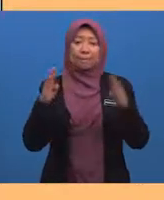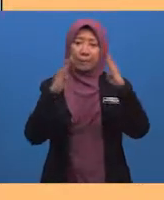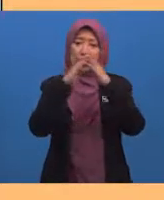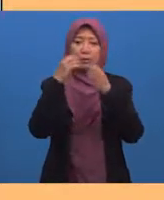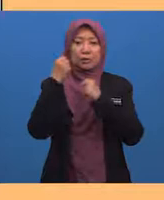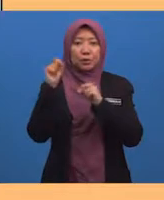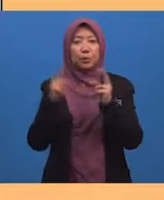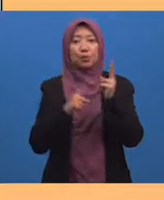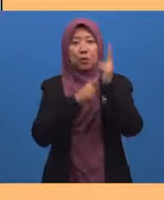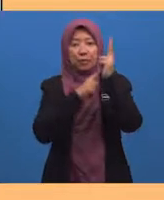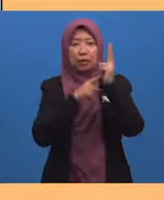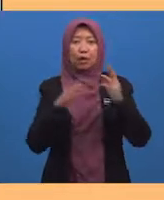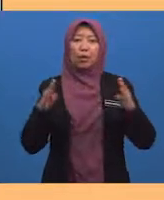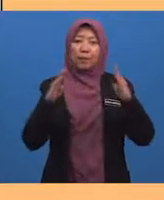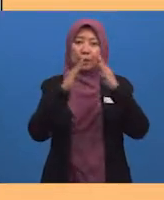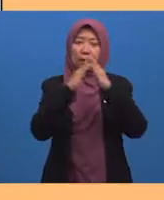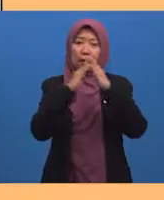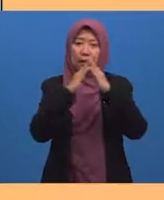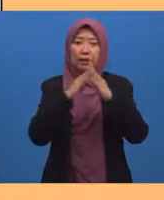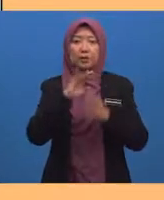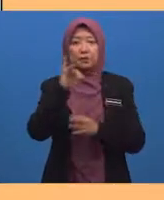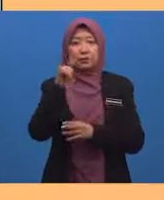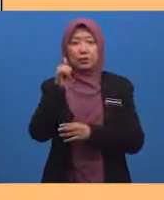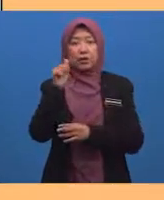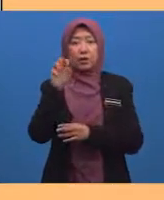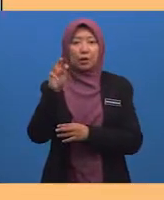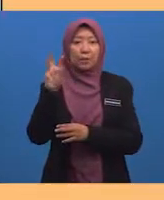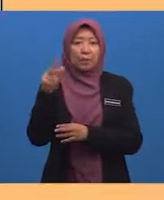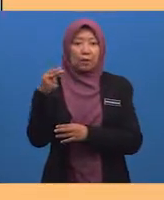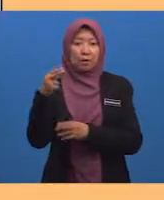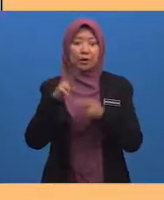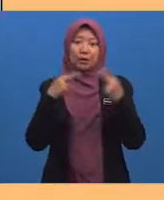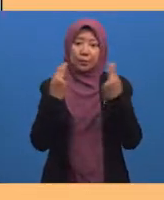Utama dan Balai Jamaah Himpunan Ulama.